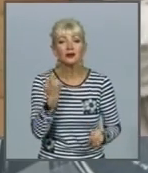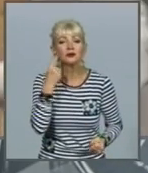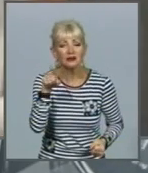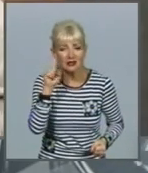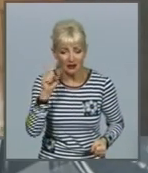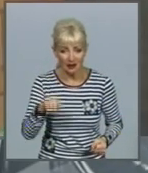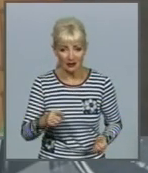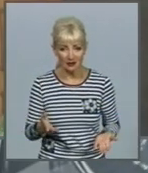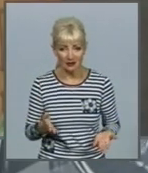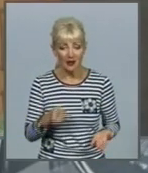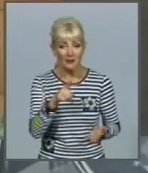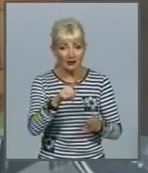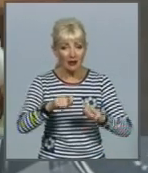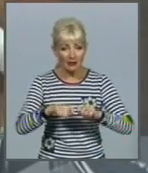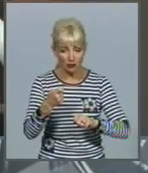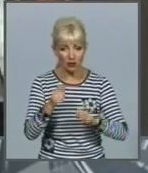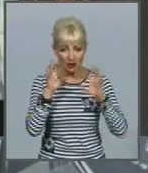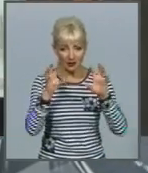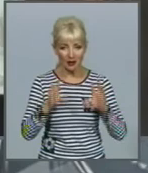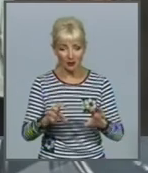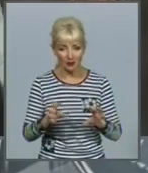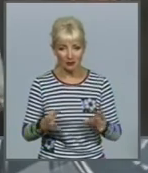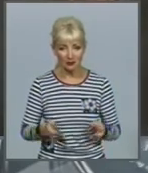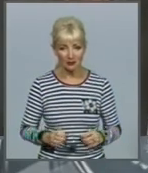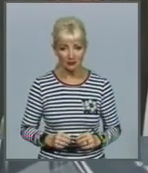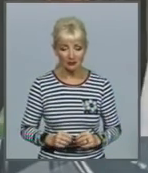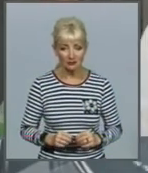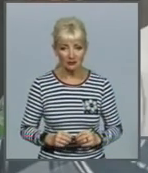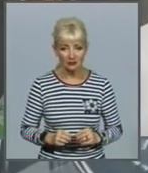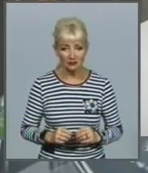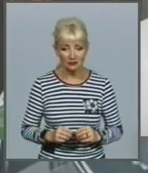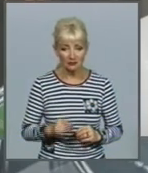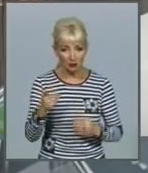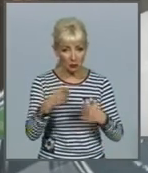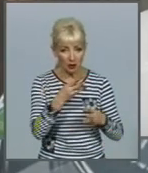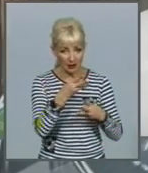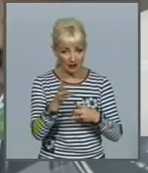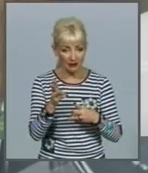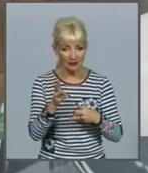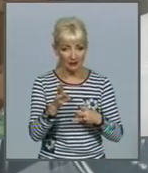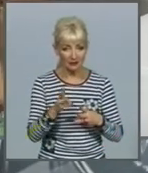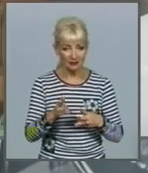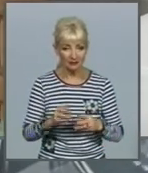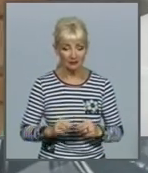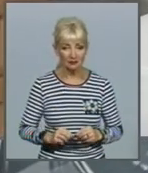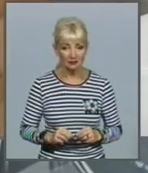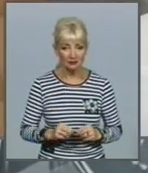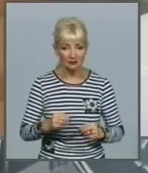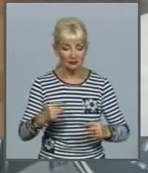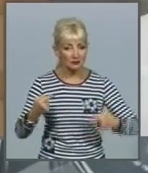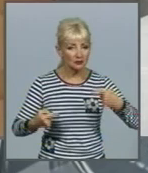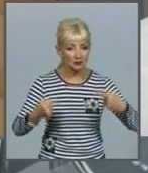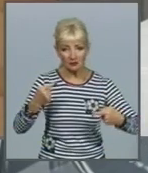нарушаешь законы Украины? Ты поснимал? Вы появляетесь здесь только перед выборами. Да, мы вас уже все